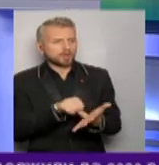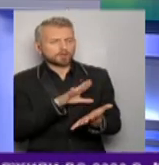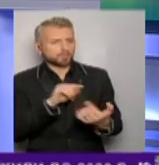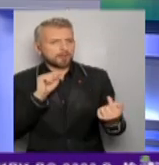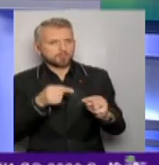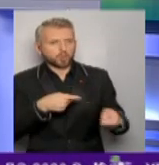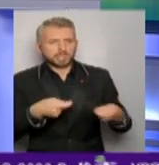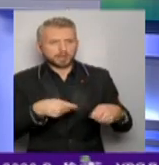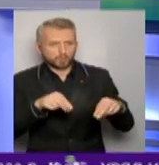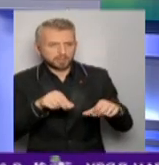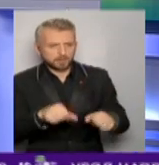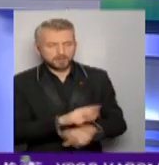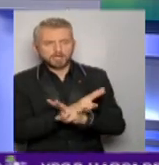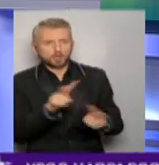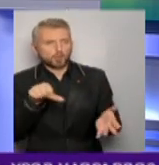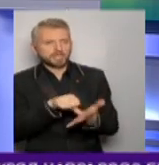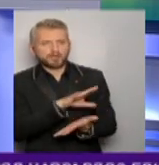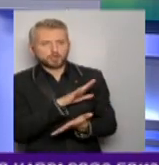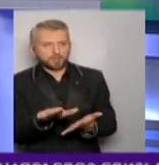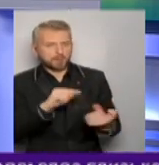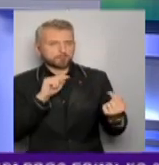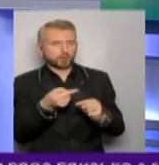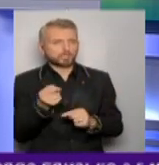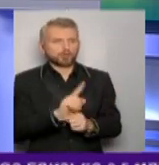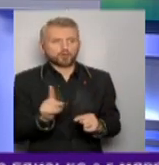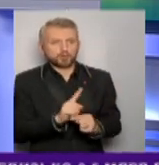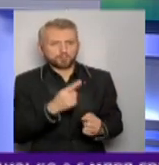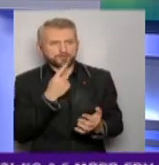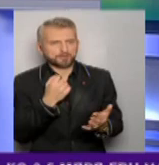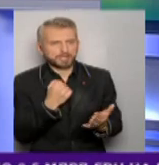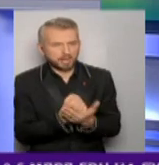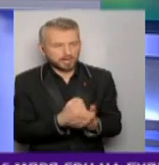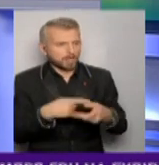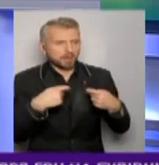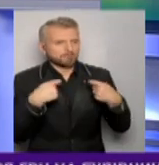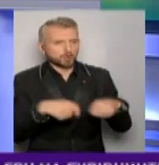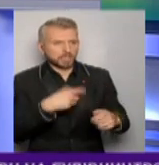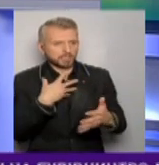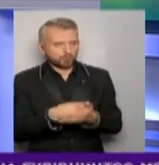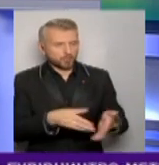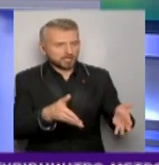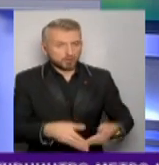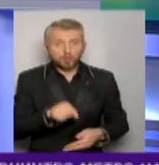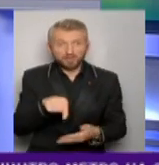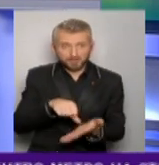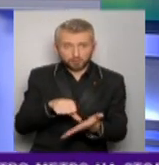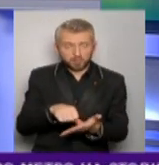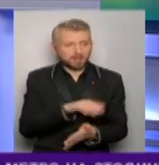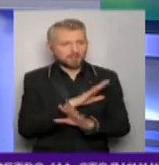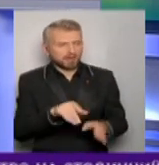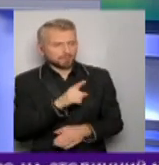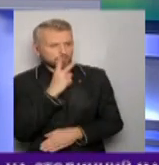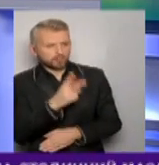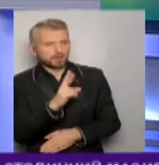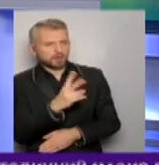проти ринку землі. Ніхто не виступає проти того, що продати свою ділянку. Ні, ти подивіться, як